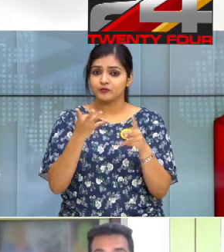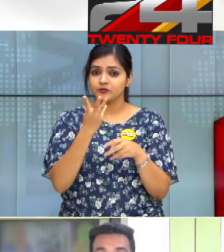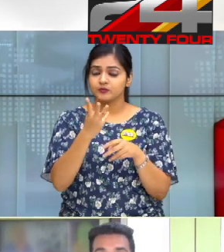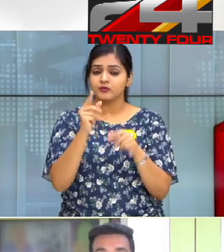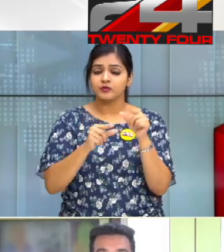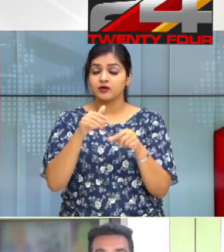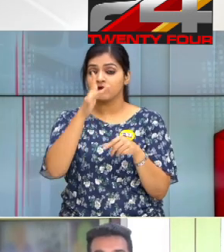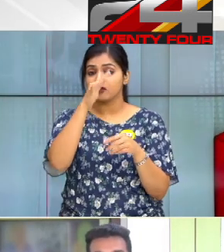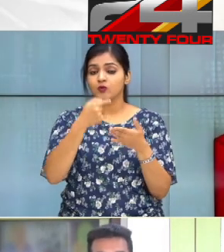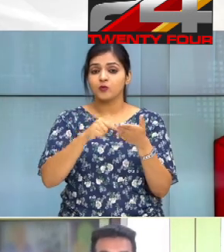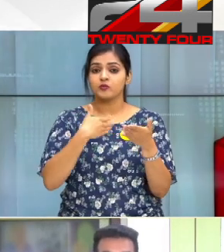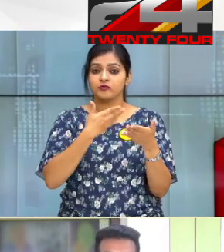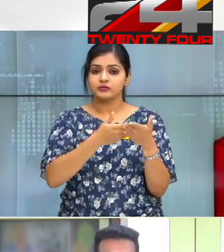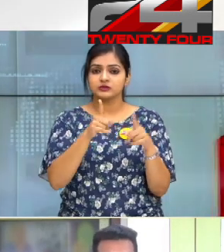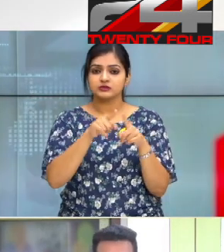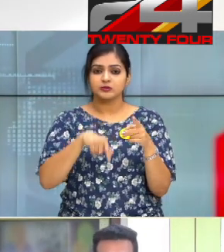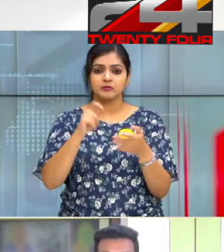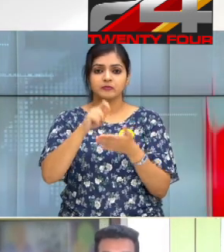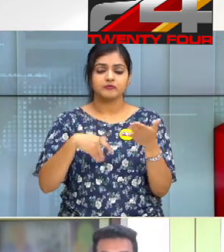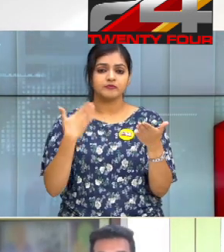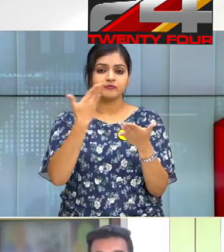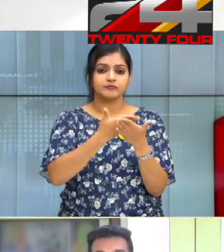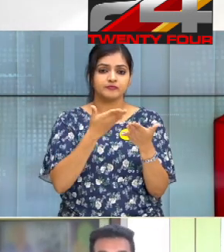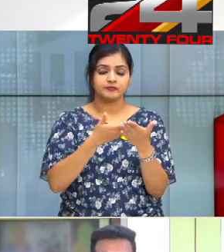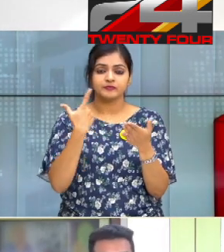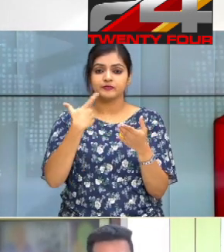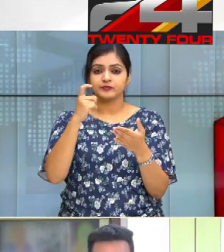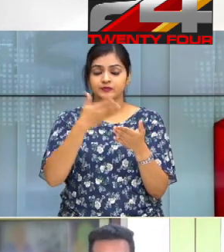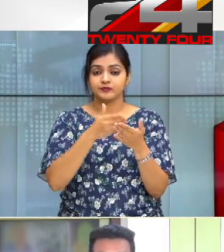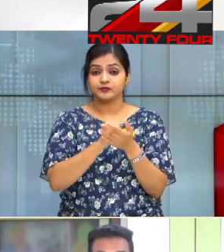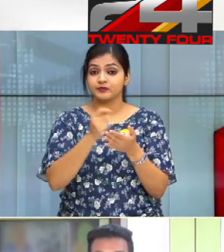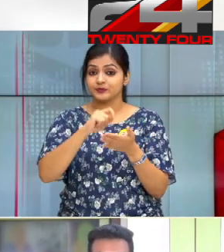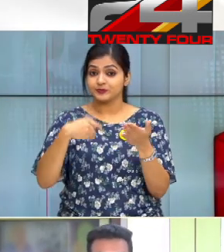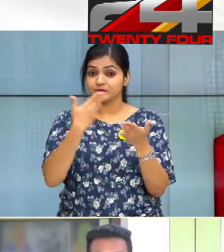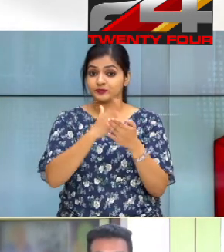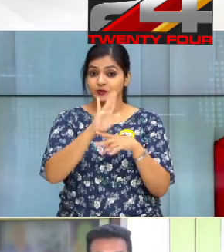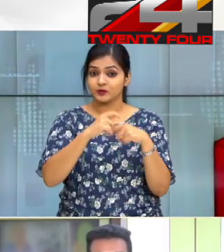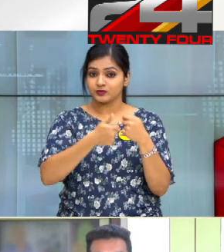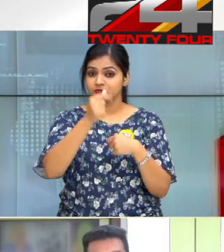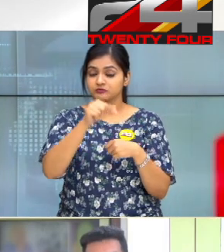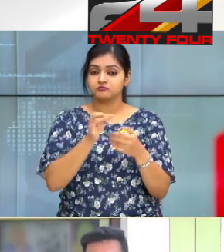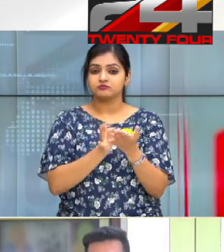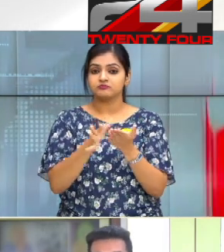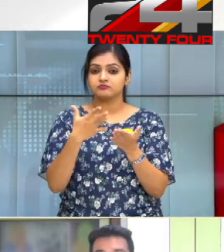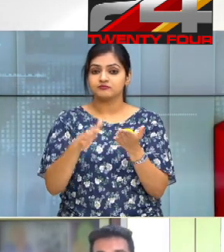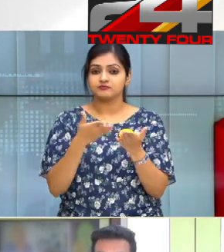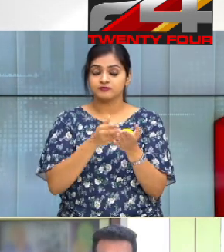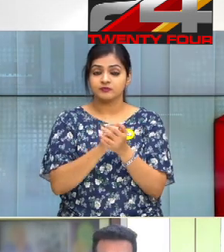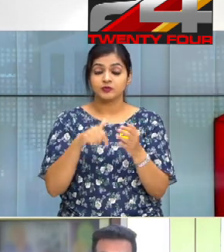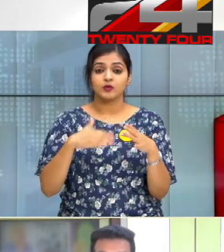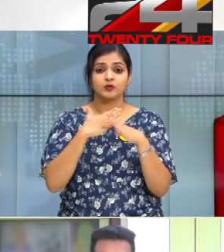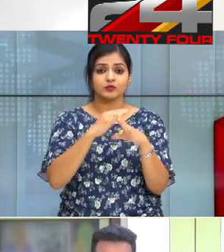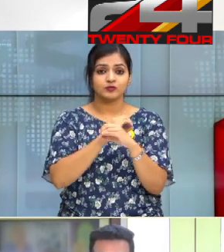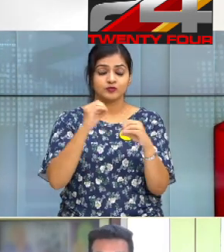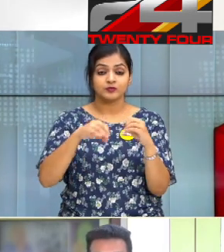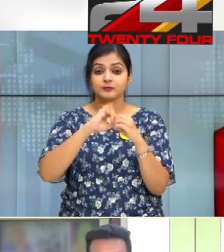ഇത്തരത്തിൽ വ്യാജമായി തങ്ങളുടെ ഒപ്പ് രേഖപ്പെടുത്തി എന്നുള്ള ആരോപണം ഉന്നയിക്കുകയും അങ്ങനെ ഈ പത്രിക തള്ളിപ്പോകുന്ന സാഹചര്യവും ഉണ്ടാകുന്നത്. പിന്നീട് ഇപ്പോൾ എതിരില്ലാതെ